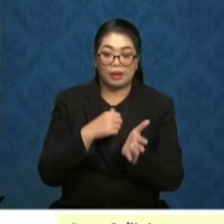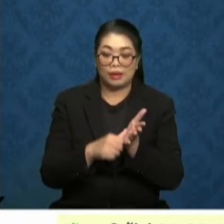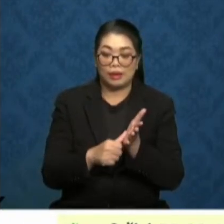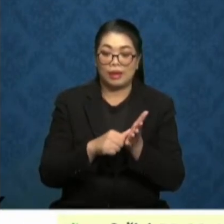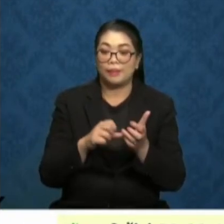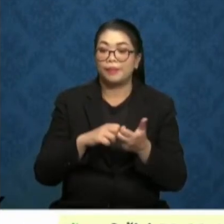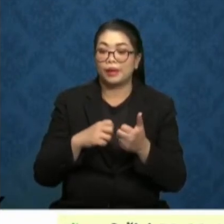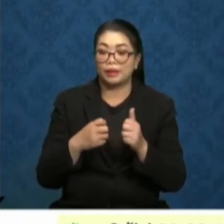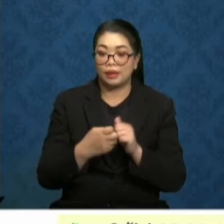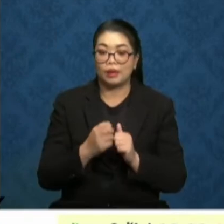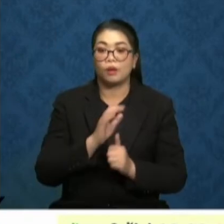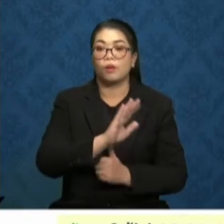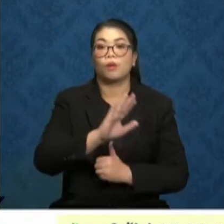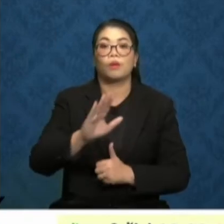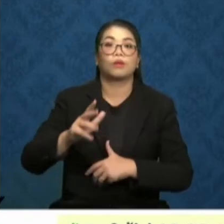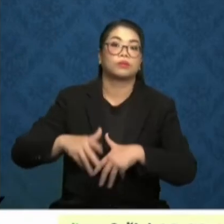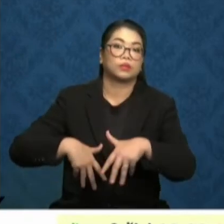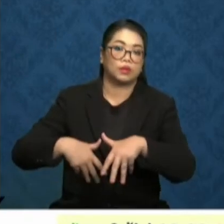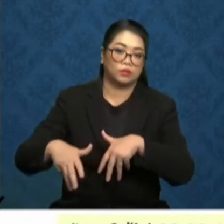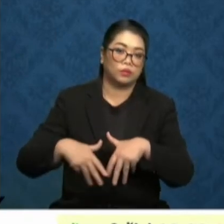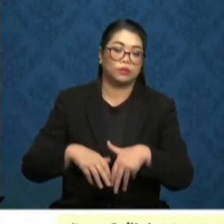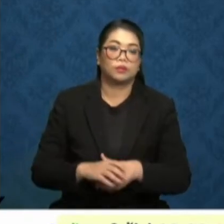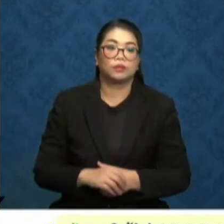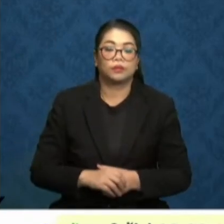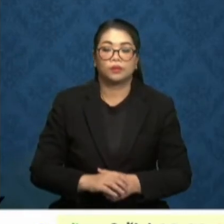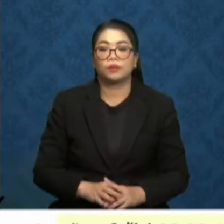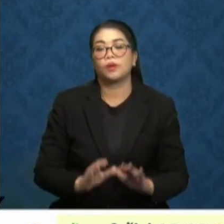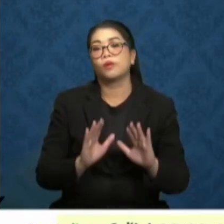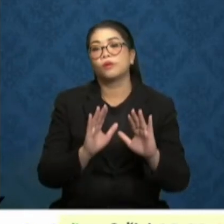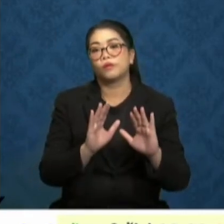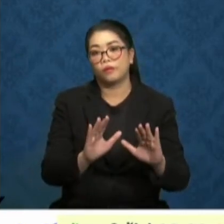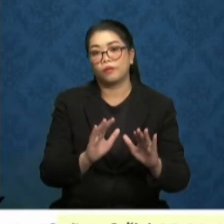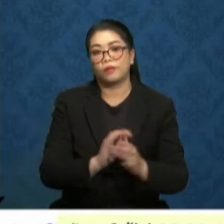แ้ไขปัญหาของพี่น้ปจาชานนะครับก็ฝาก